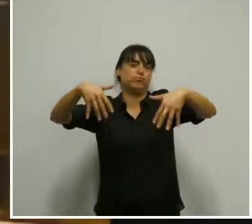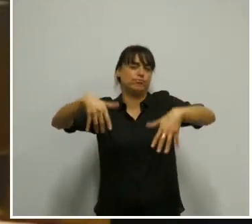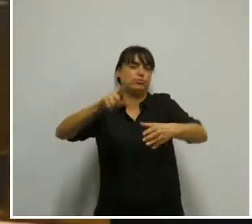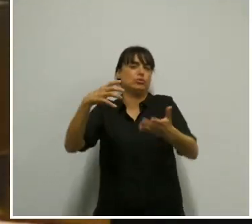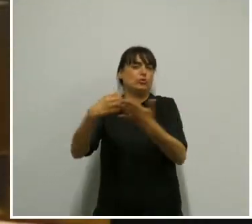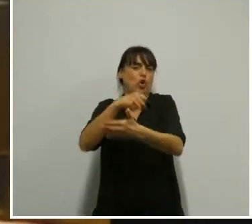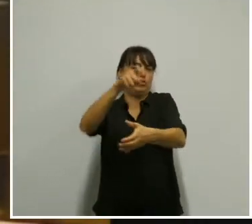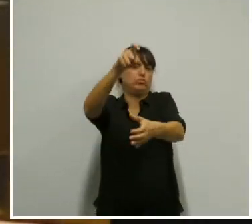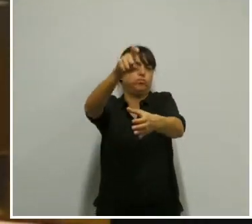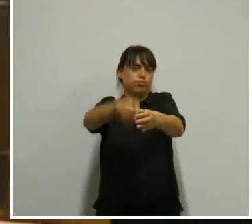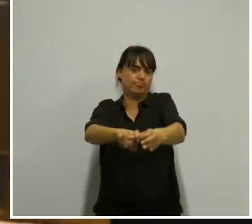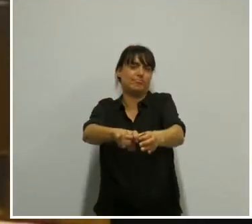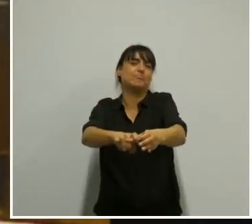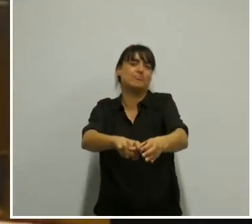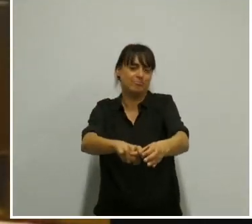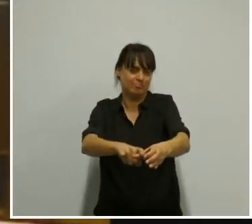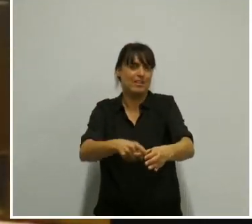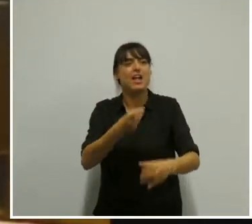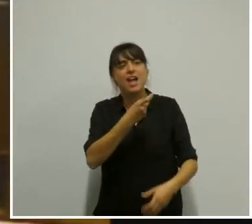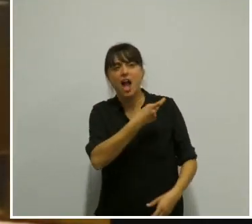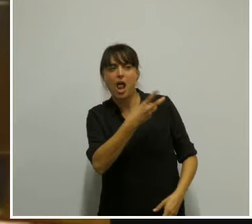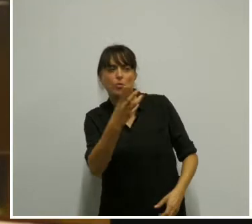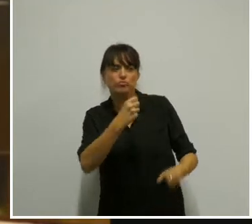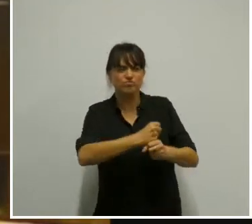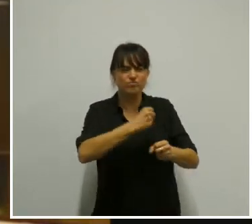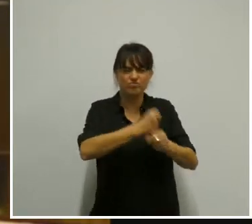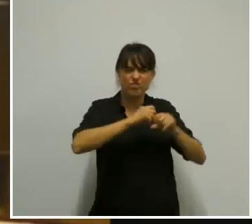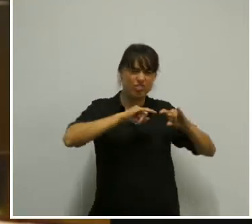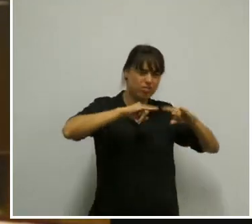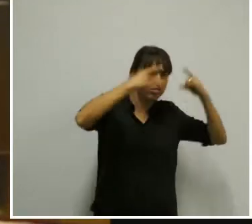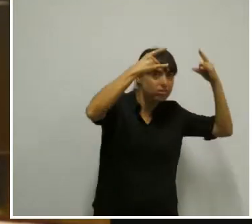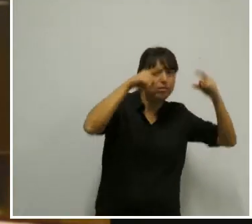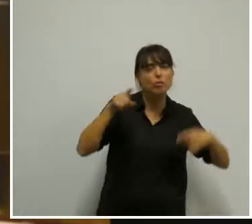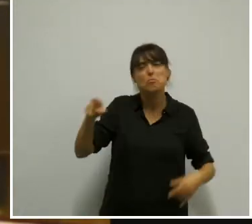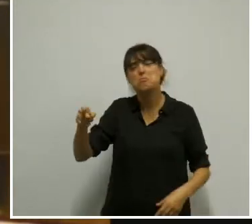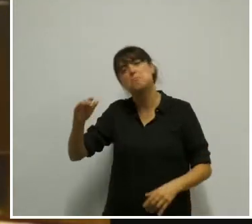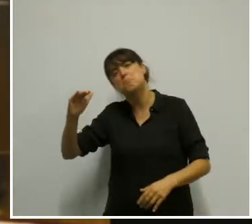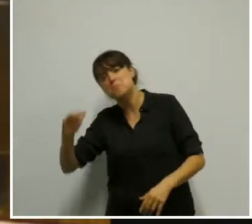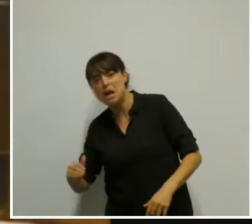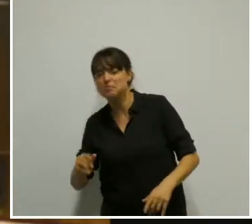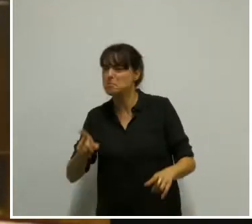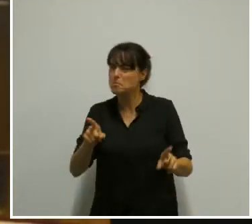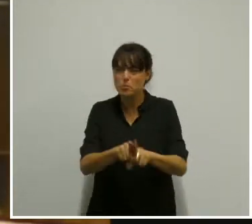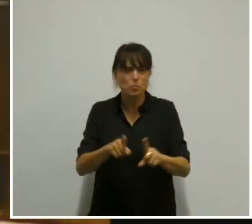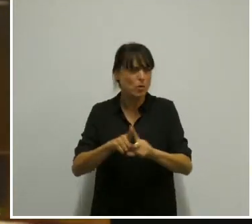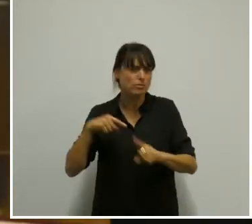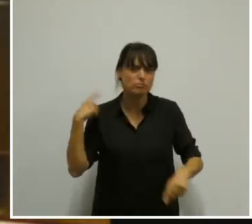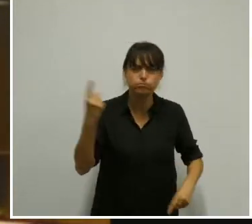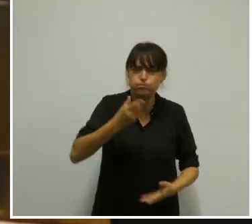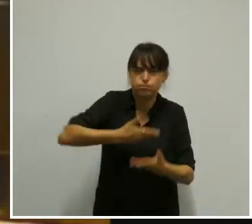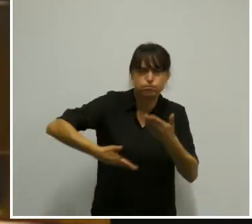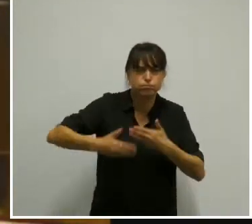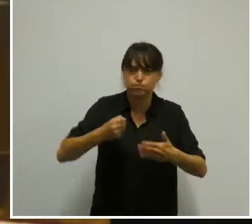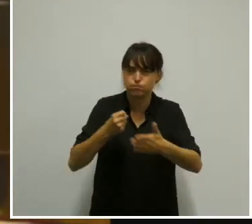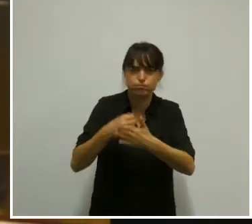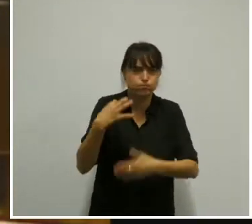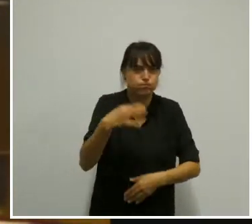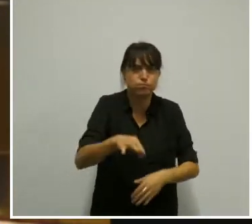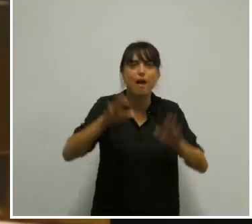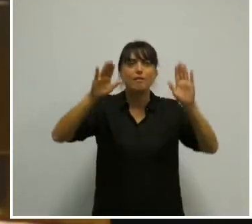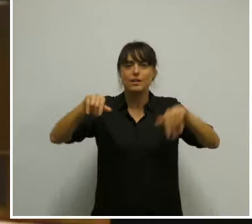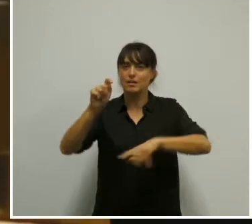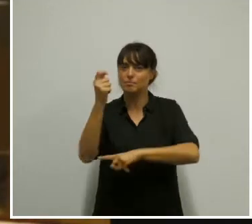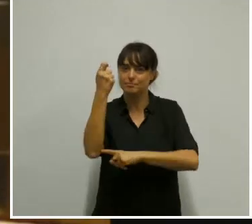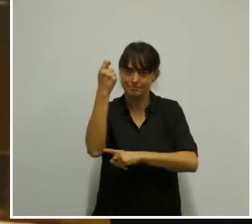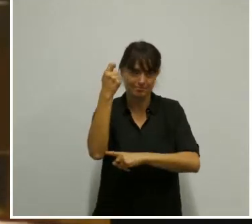de portar-ho tot, hi ha gent que s'enganxa al 100% i gent que no farà gaire cosa. Però sí que va ser una moguda molt